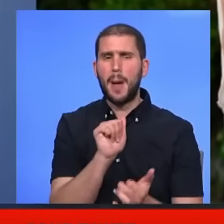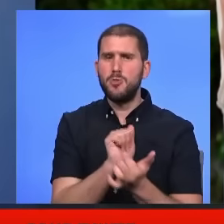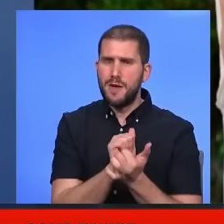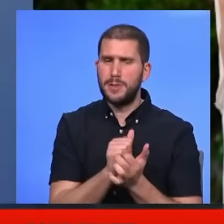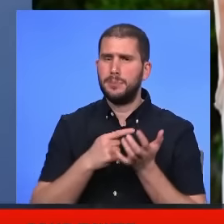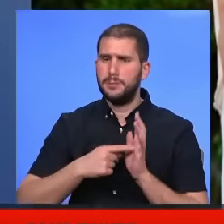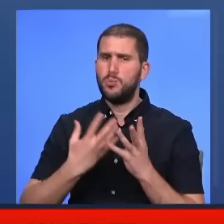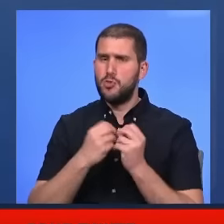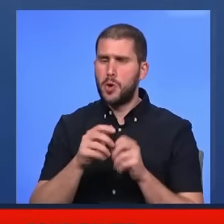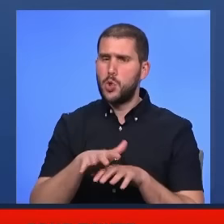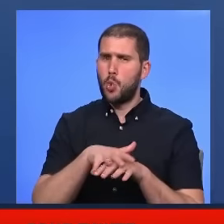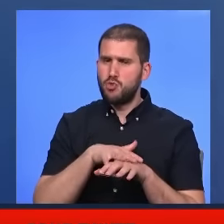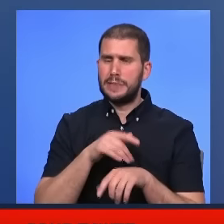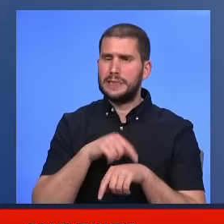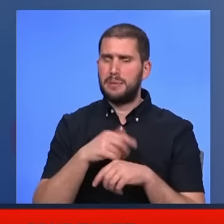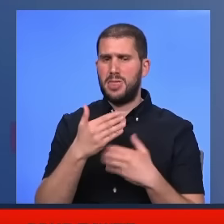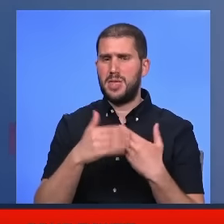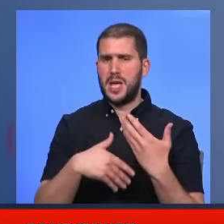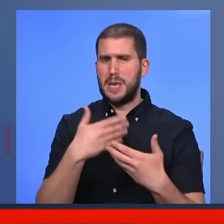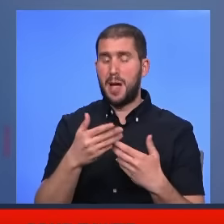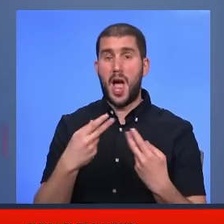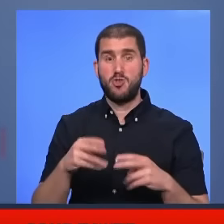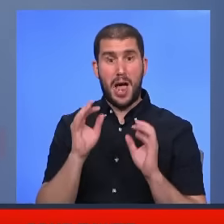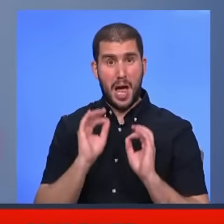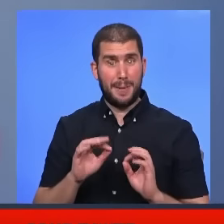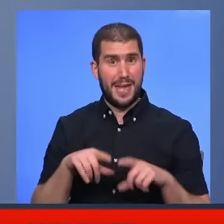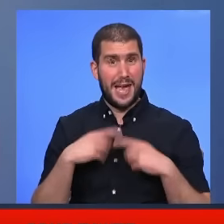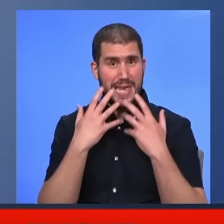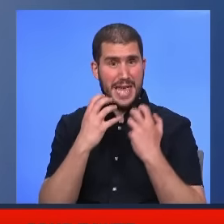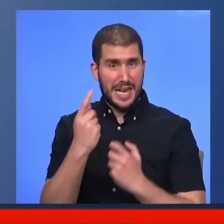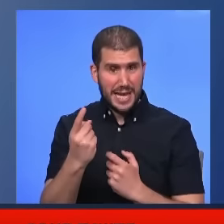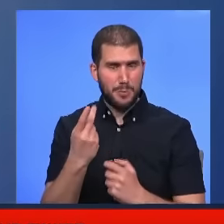אצל המשפחות את התחושה שהזמן אוזל והחשש האמיתי לחיי יקיריהם רק מתגבר.